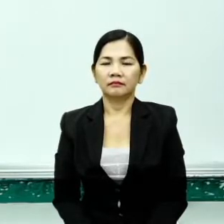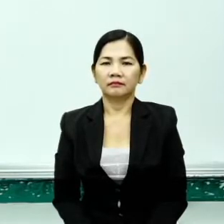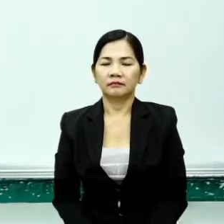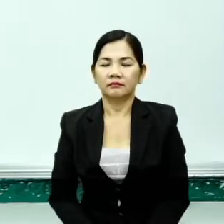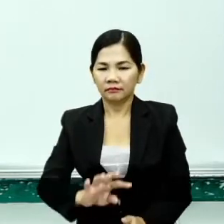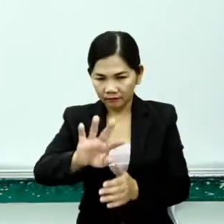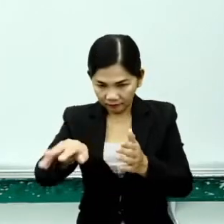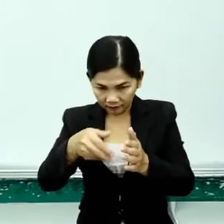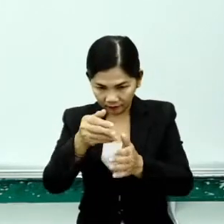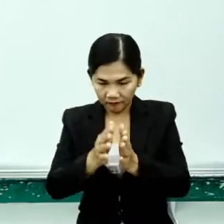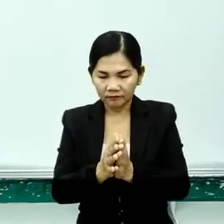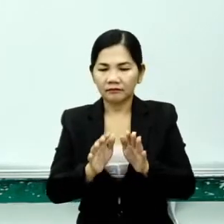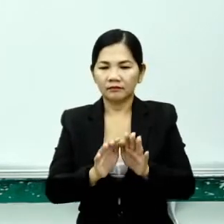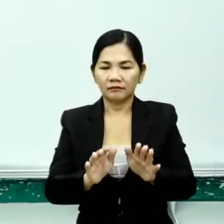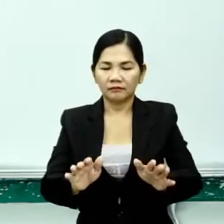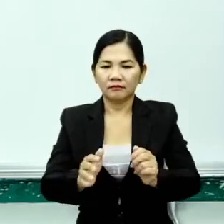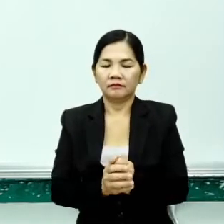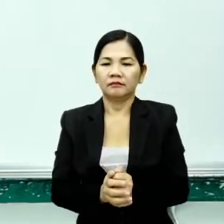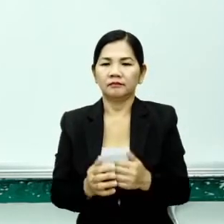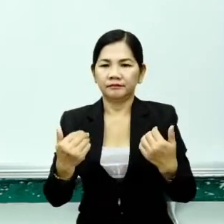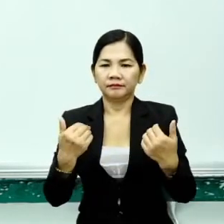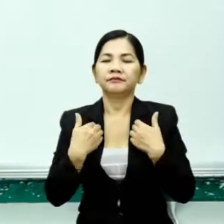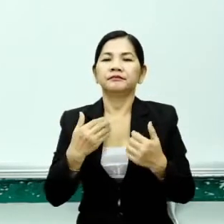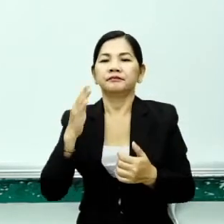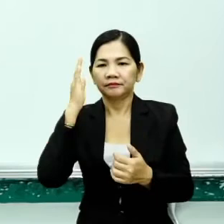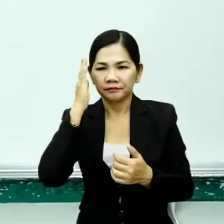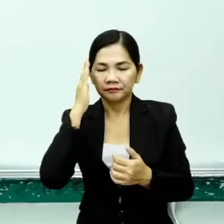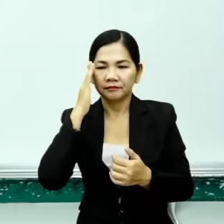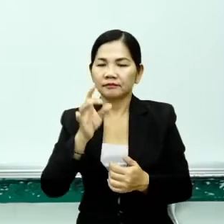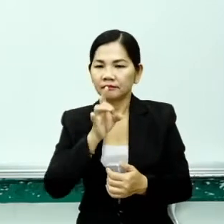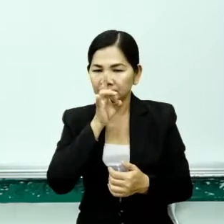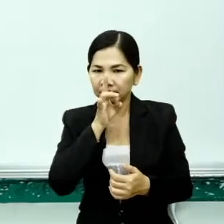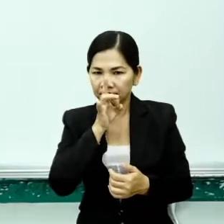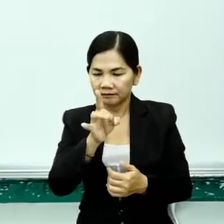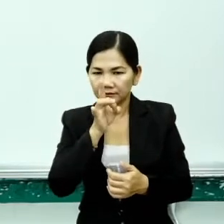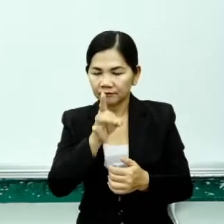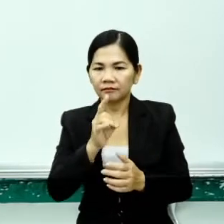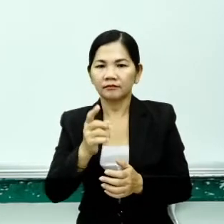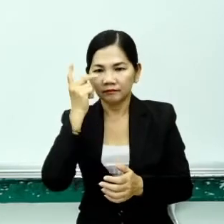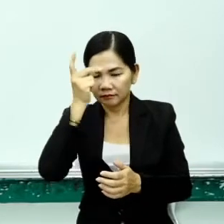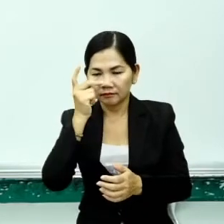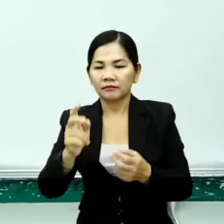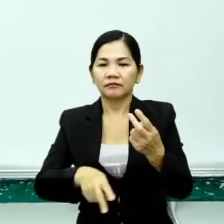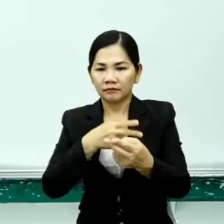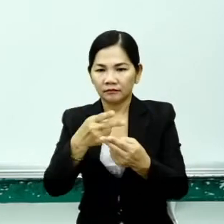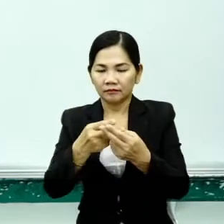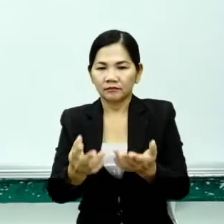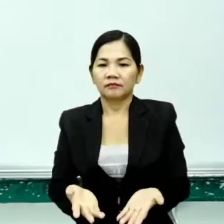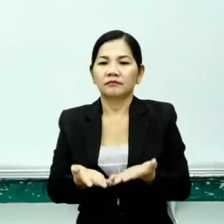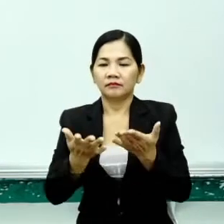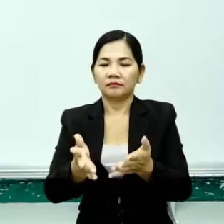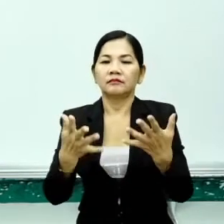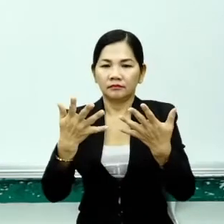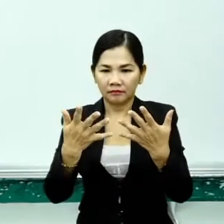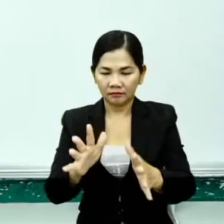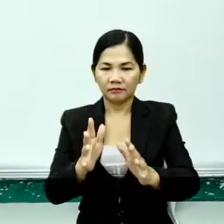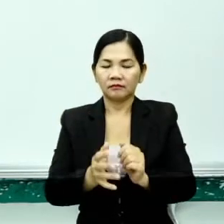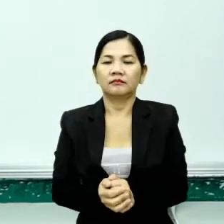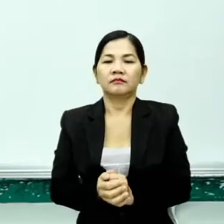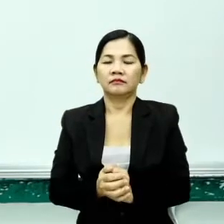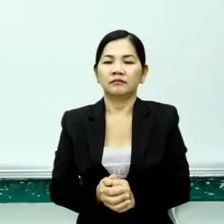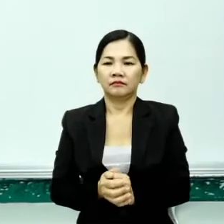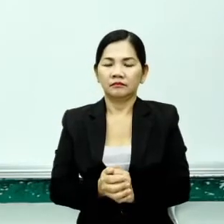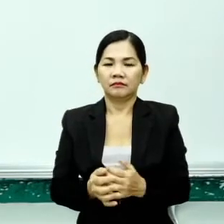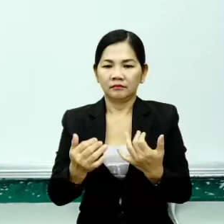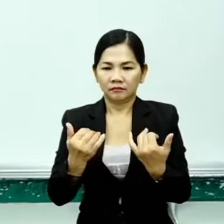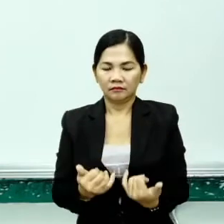cha ở con tràn con tặng ác khné chẳng nè kêu chưa chết tha con tặng ác khné cha bàn cất rộp chầm lái cha chu nè kêu rồi rồi hai nè con á